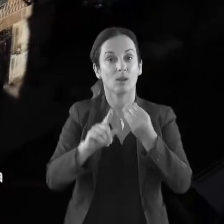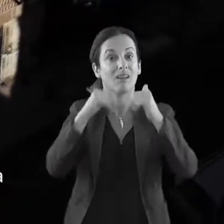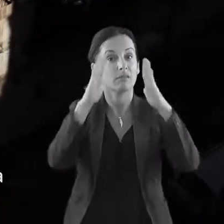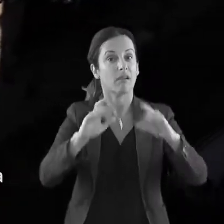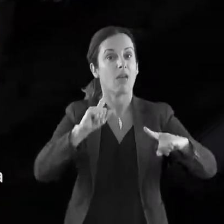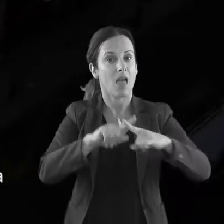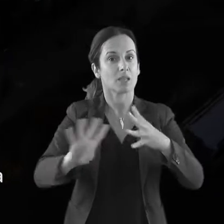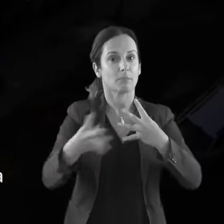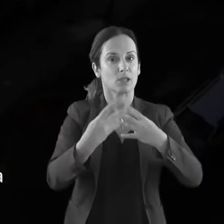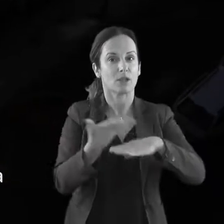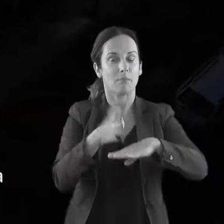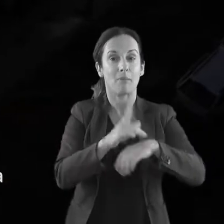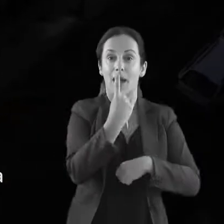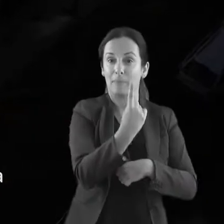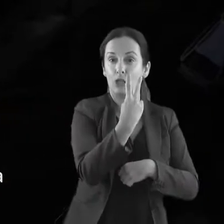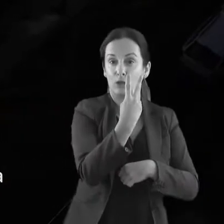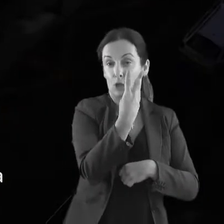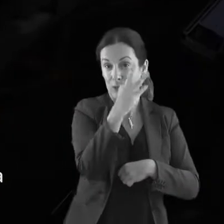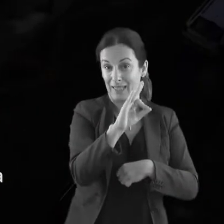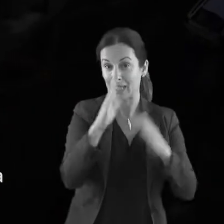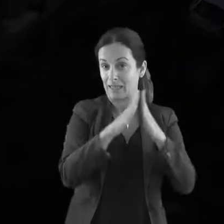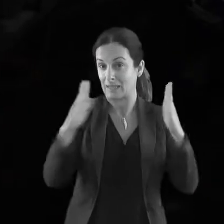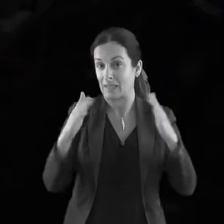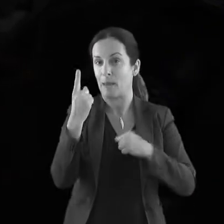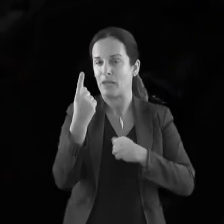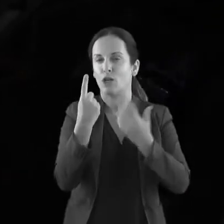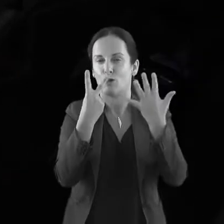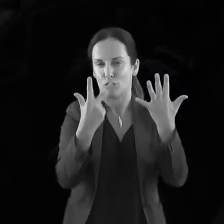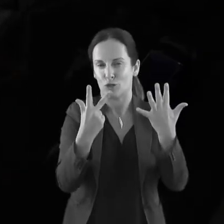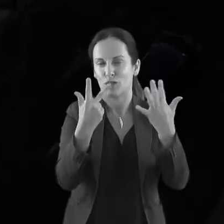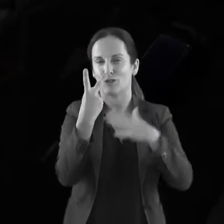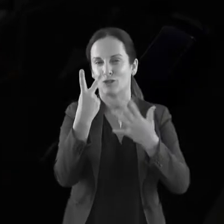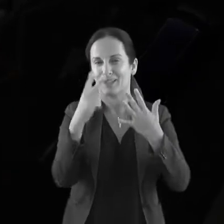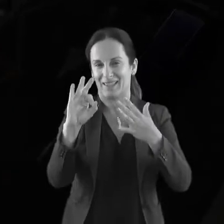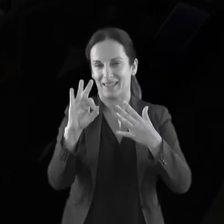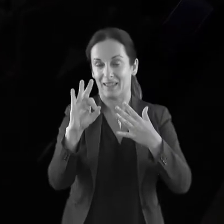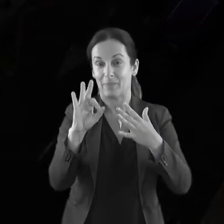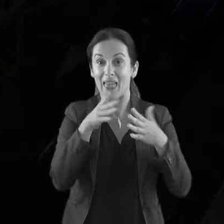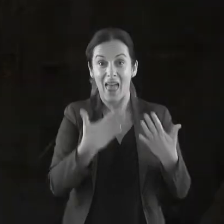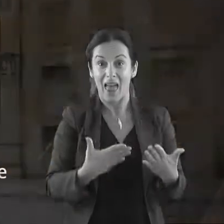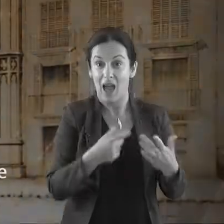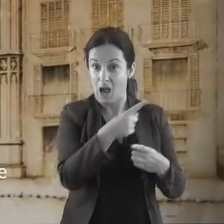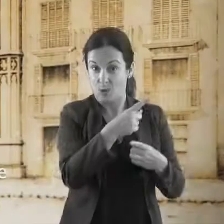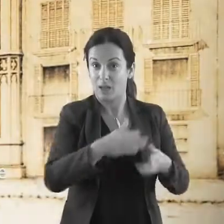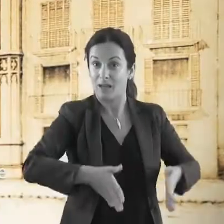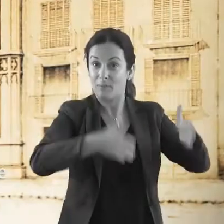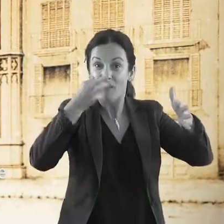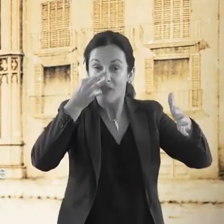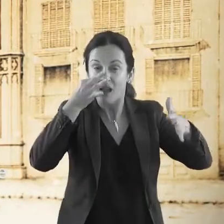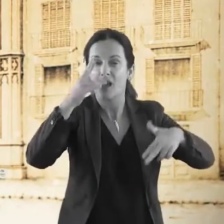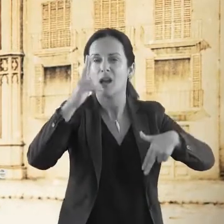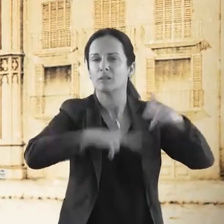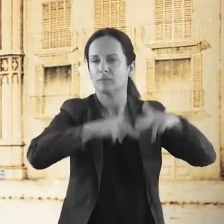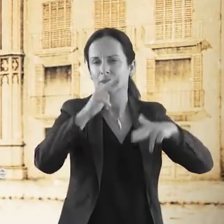1230 fins a 1870. La construcció actual, que data del segle XIX, va ser impulsada per